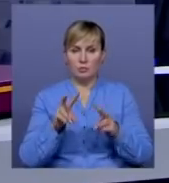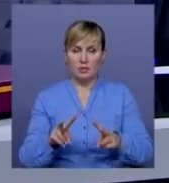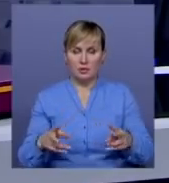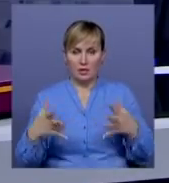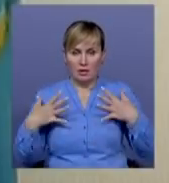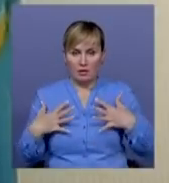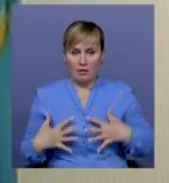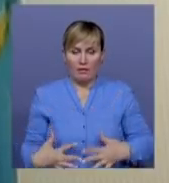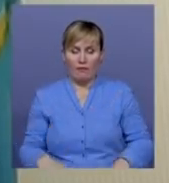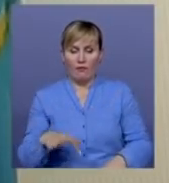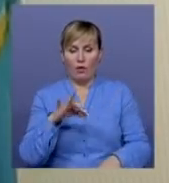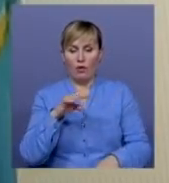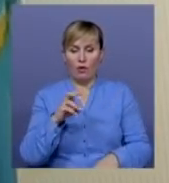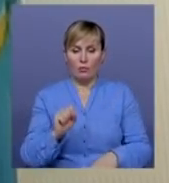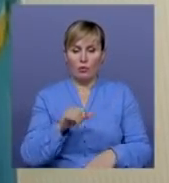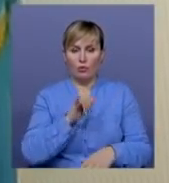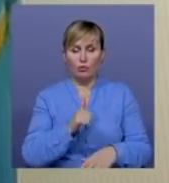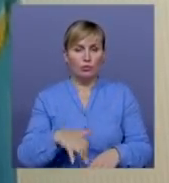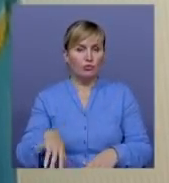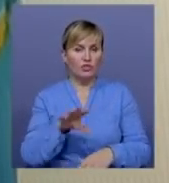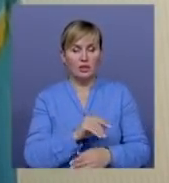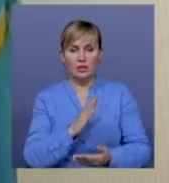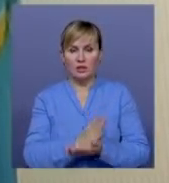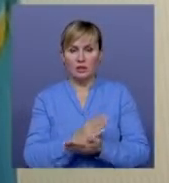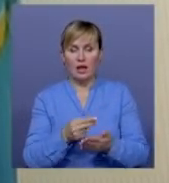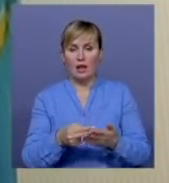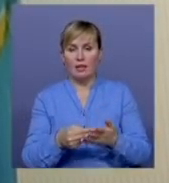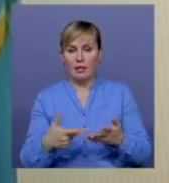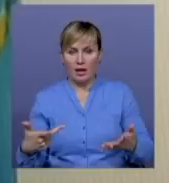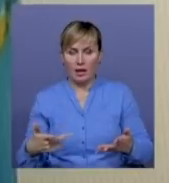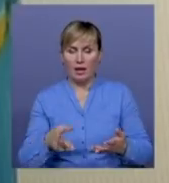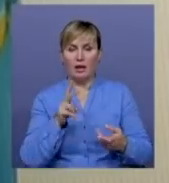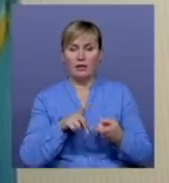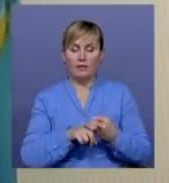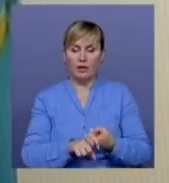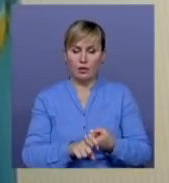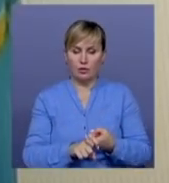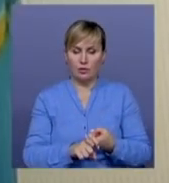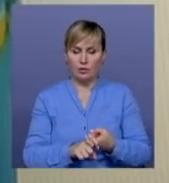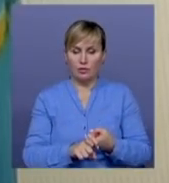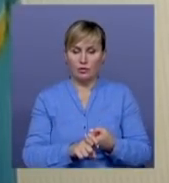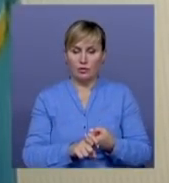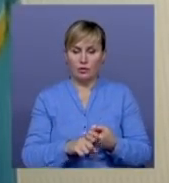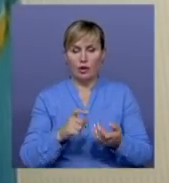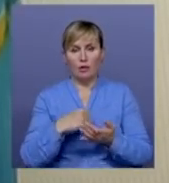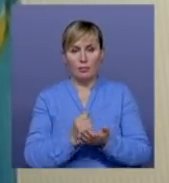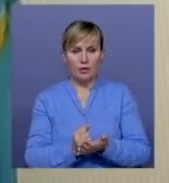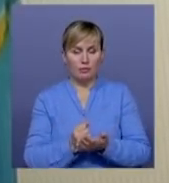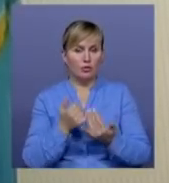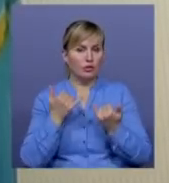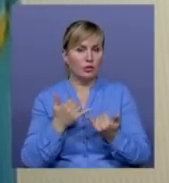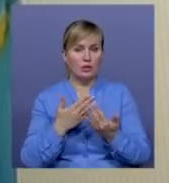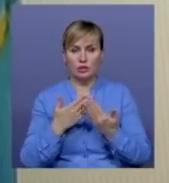формами. При поступлении у них у всех берутся анализы на коронавирус. Подтвержденных случаев в данный момент